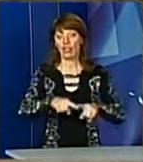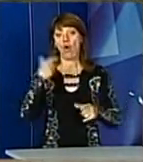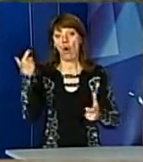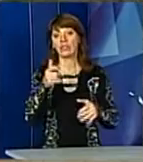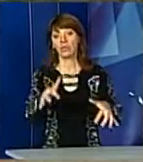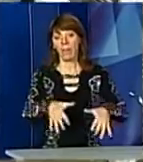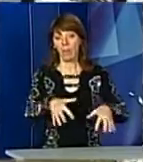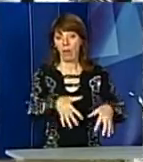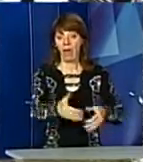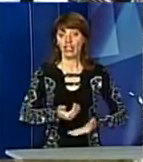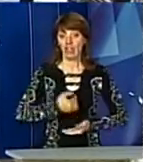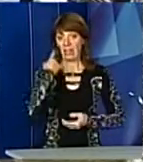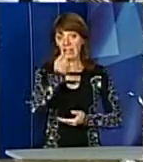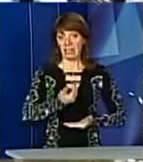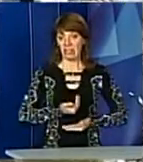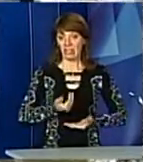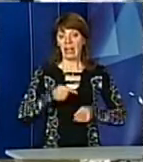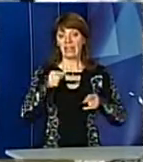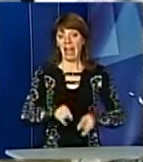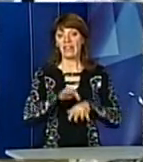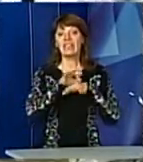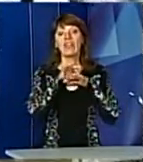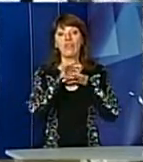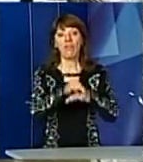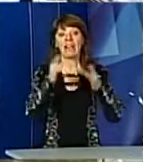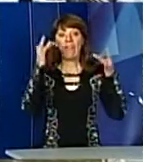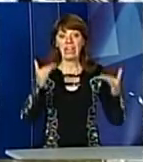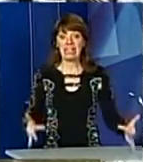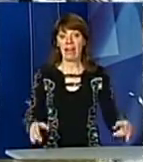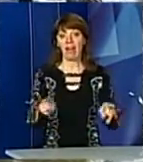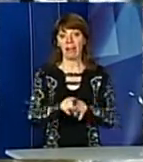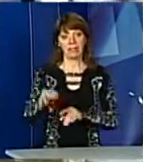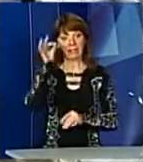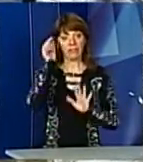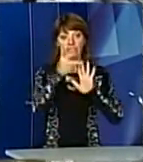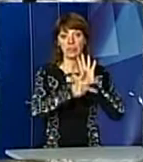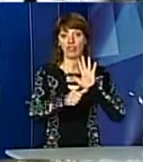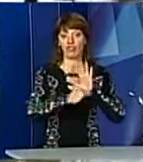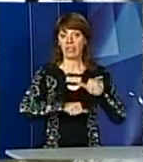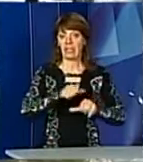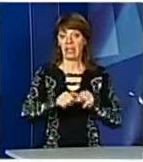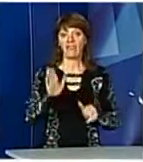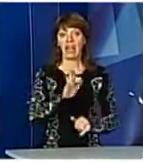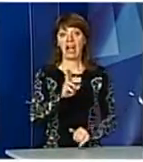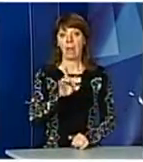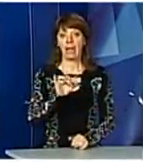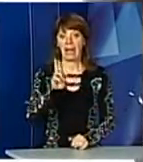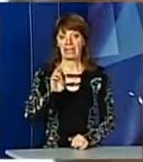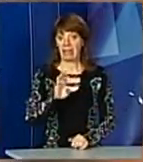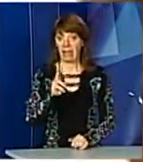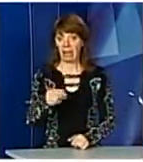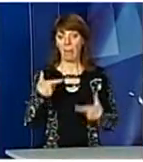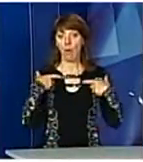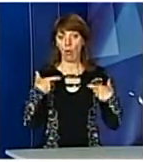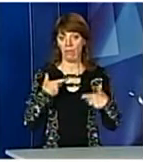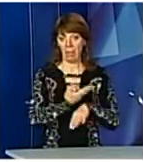господарювали на полях, жили власним життям, навіть святкували весілля. Так згадує 86-й рік Валентин Крамаревський. Полковник